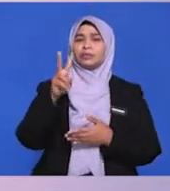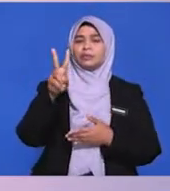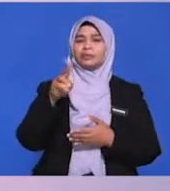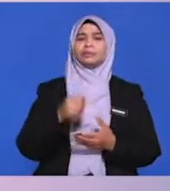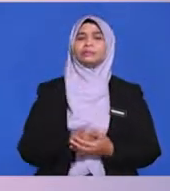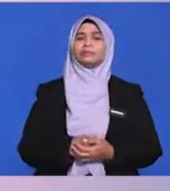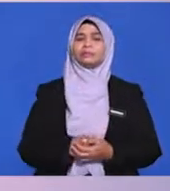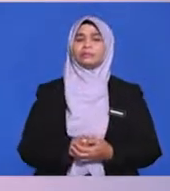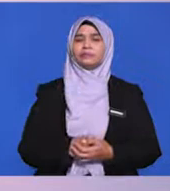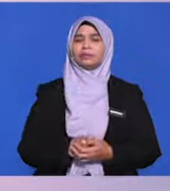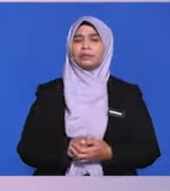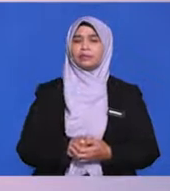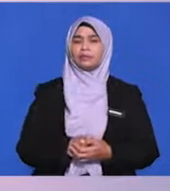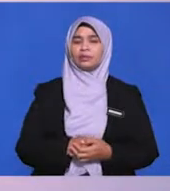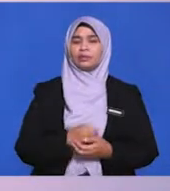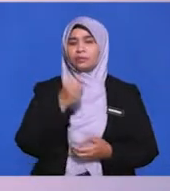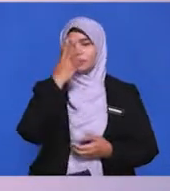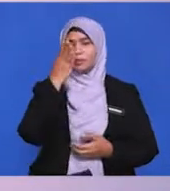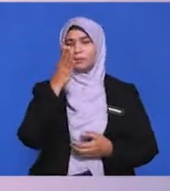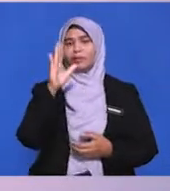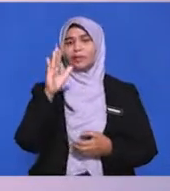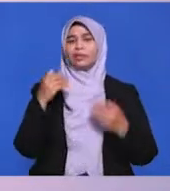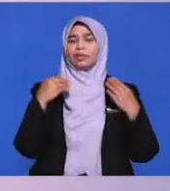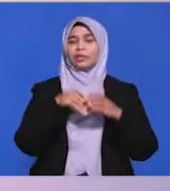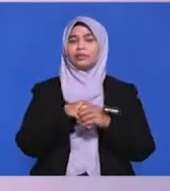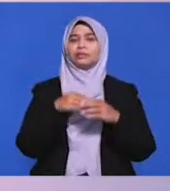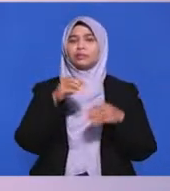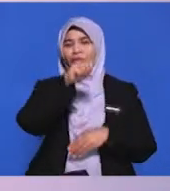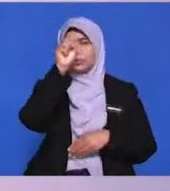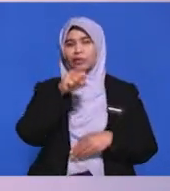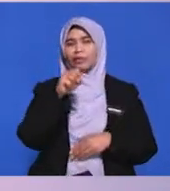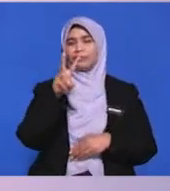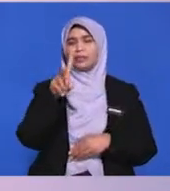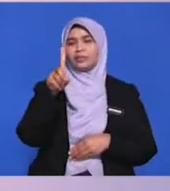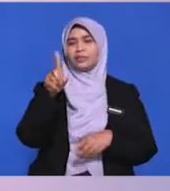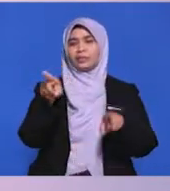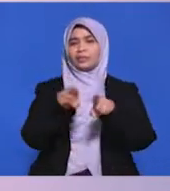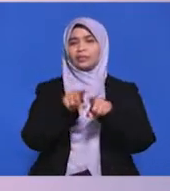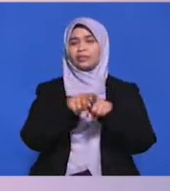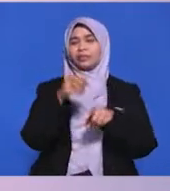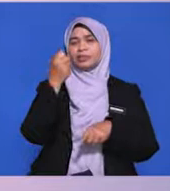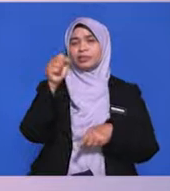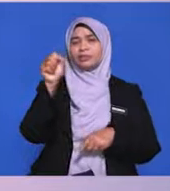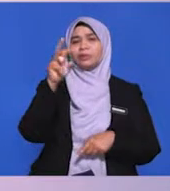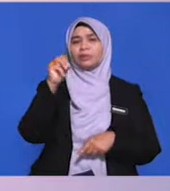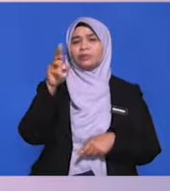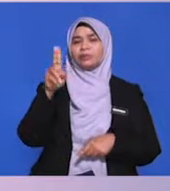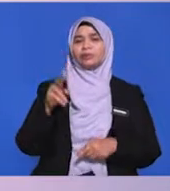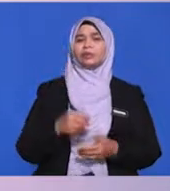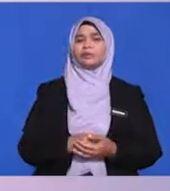keluarkan maklumat yang diberikan dalam Soalnya lebih 1 = 10 my terpadu